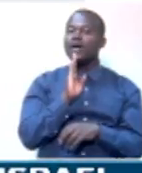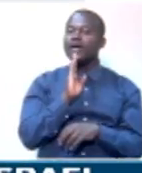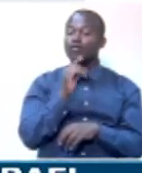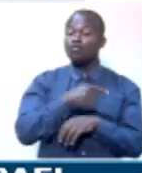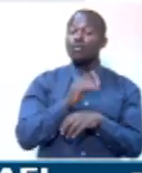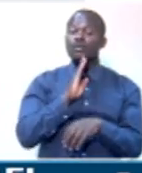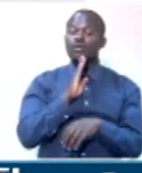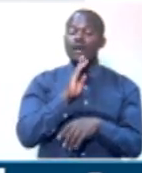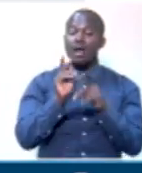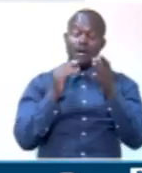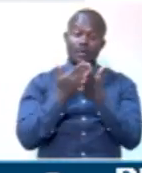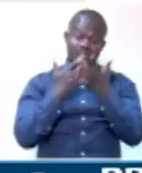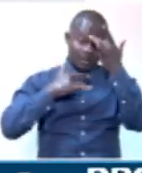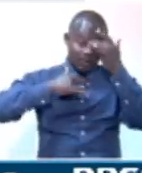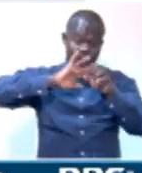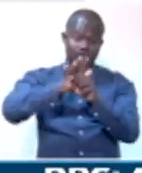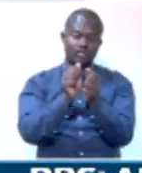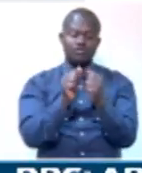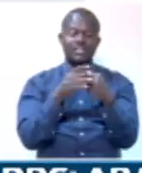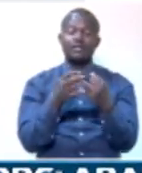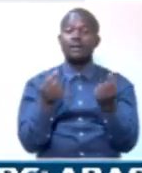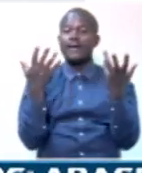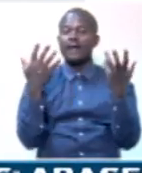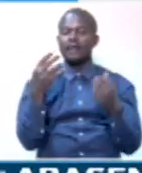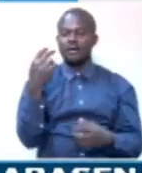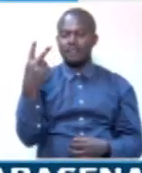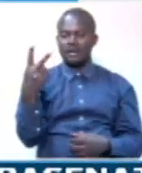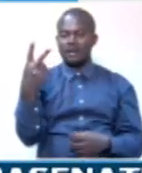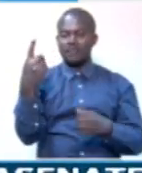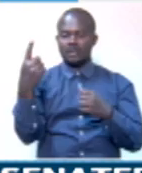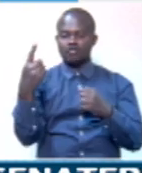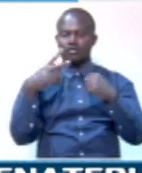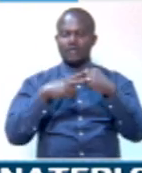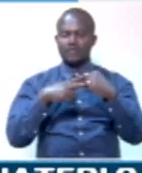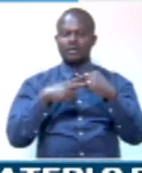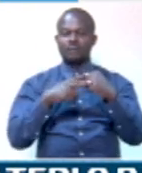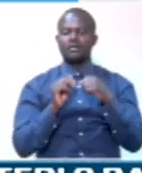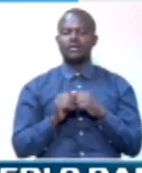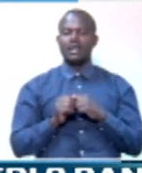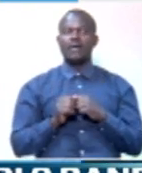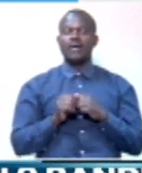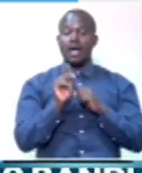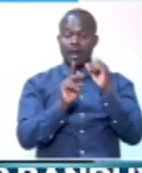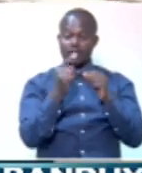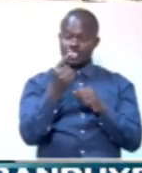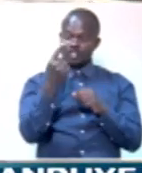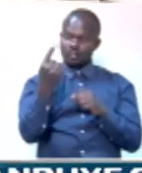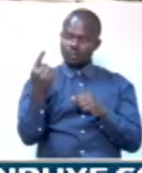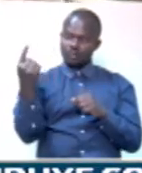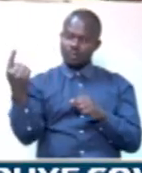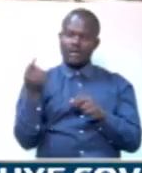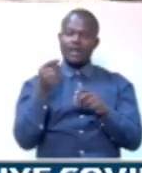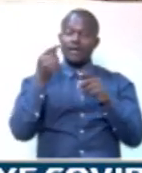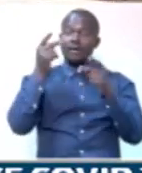abantu bashya banduye COVID-19 227, harimo abantu 111 babonetse mu Mujyi wa Kigali. Bamwe